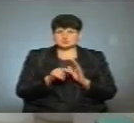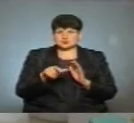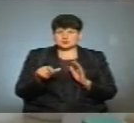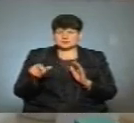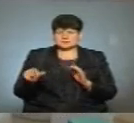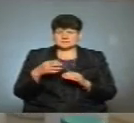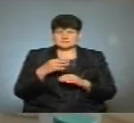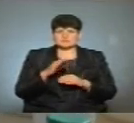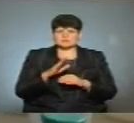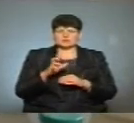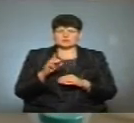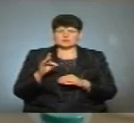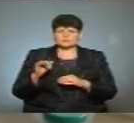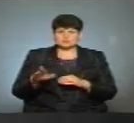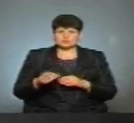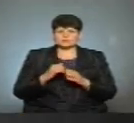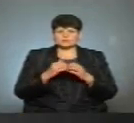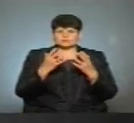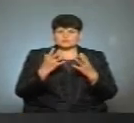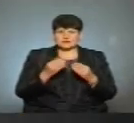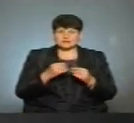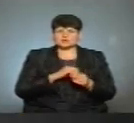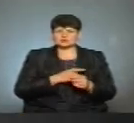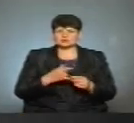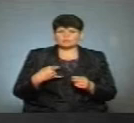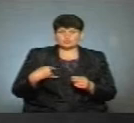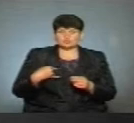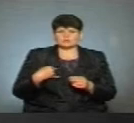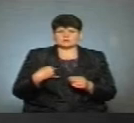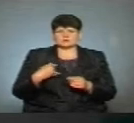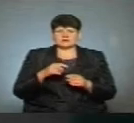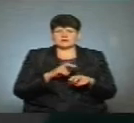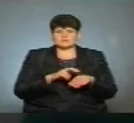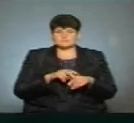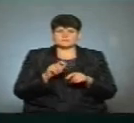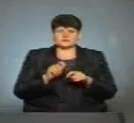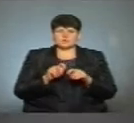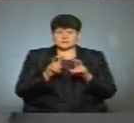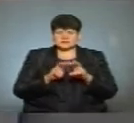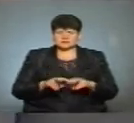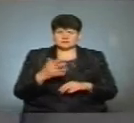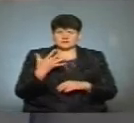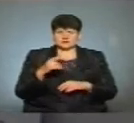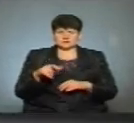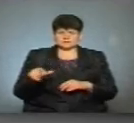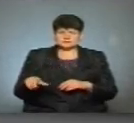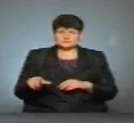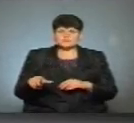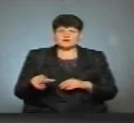розповів Вадим Рудик. За його словами, щодня на туберкульоз лікарі обстежують 5 осіб. До епідемії коронавірусу було 50-60.